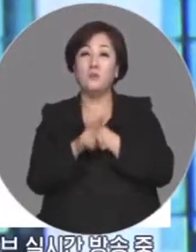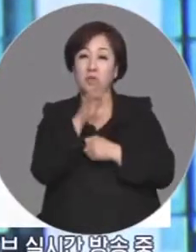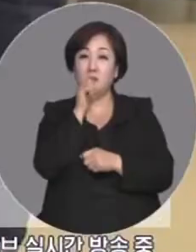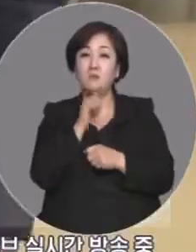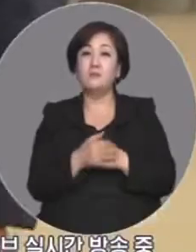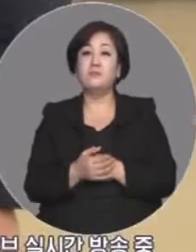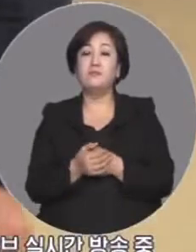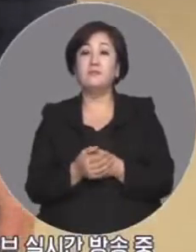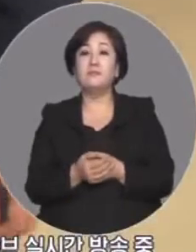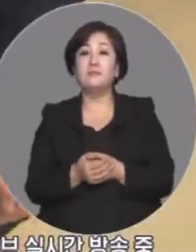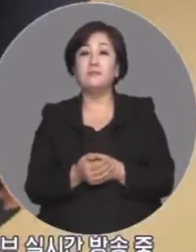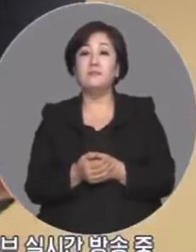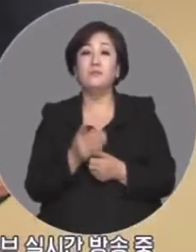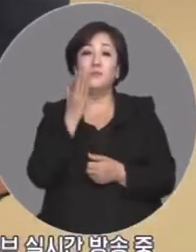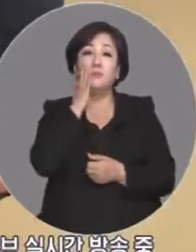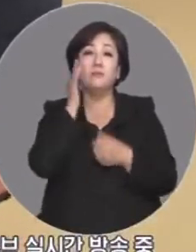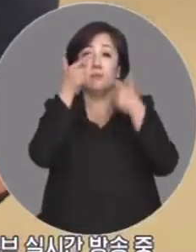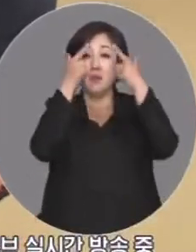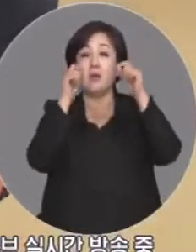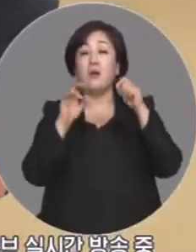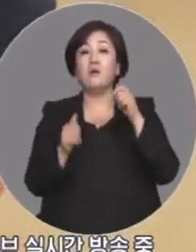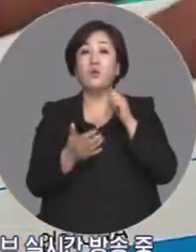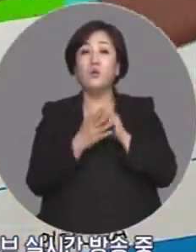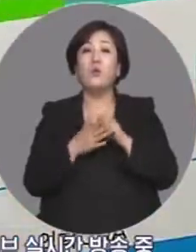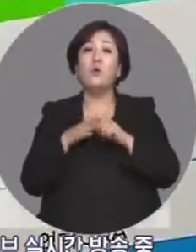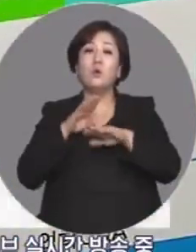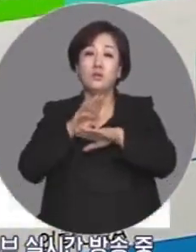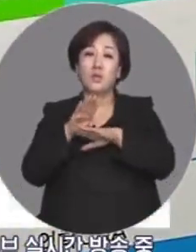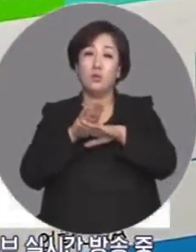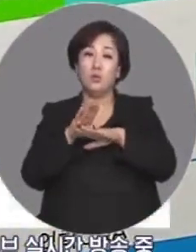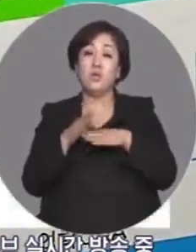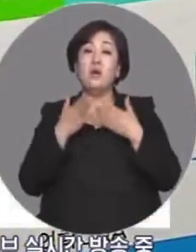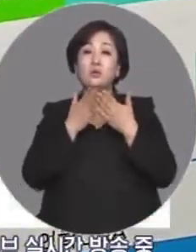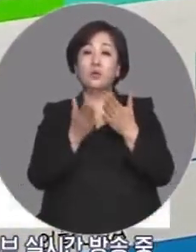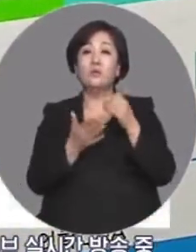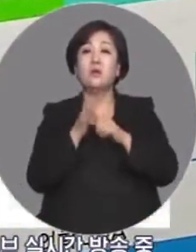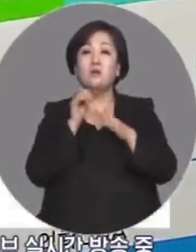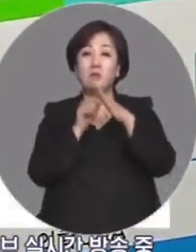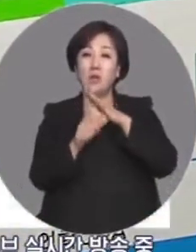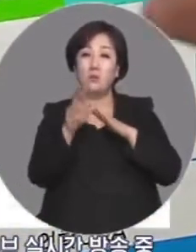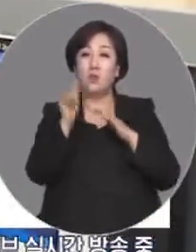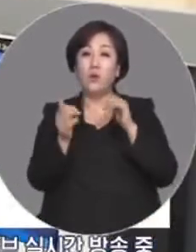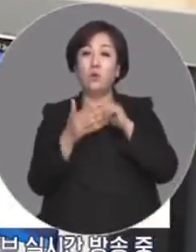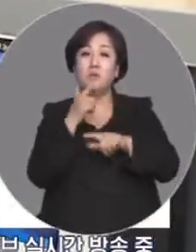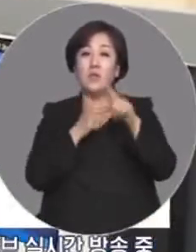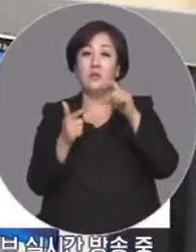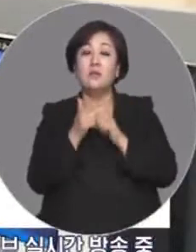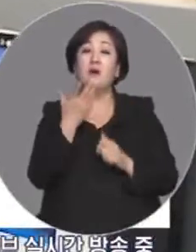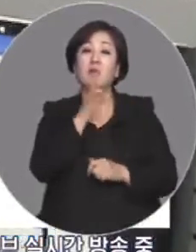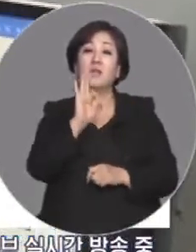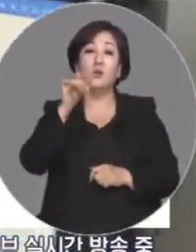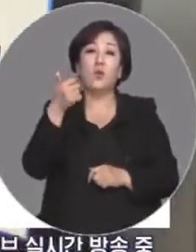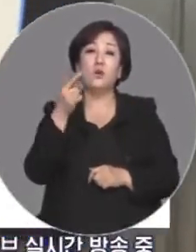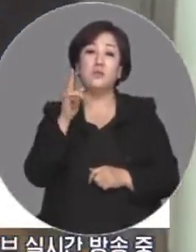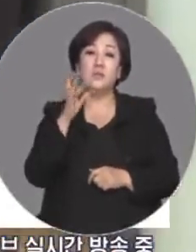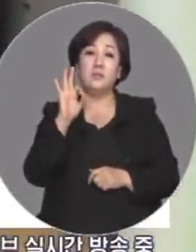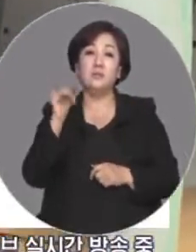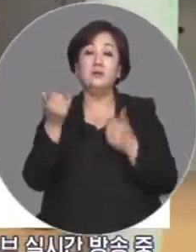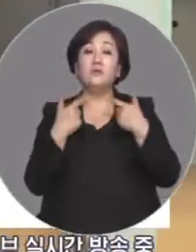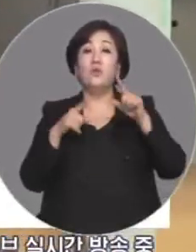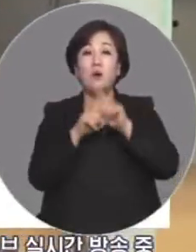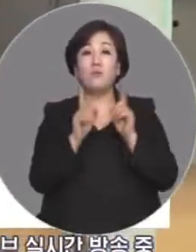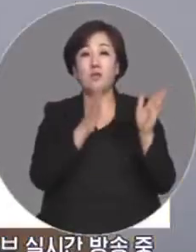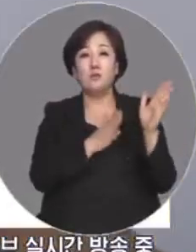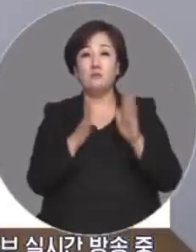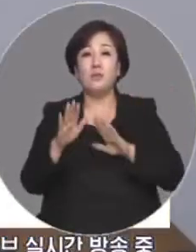생각합니다. 울산대도 자동차와 조선, 에너지 등 지역 대표 산업에 인공지능을 접목하는 전공을 올해 신설해